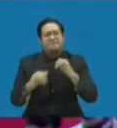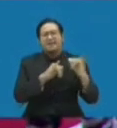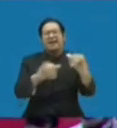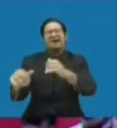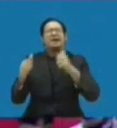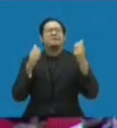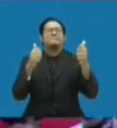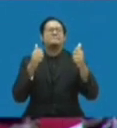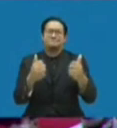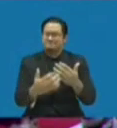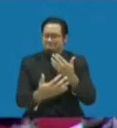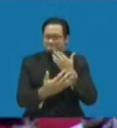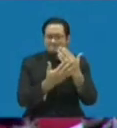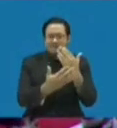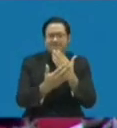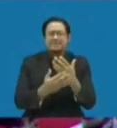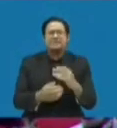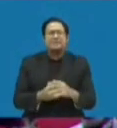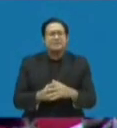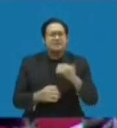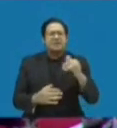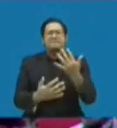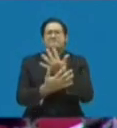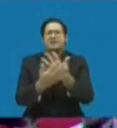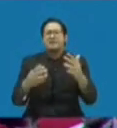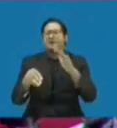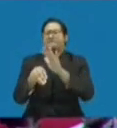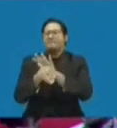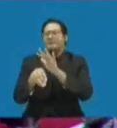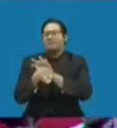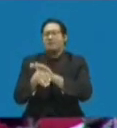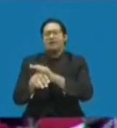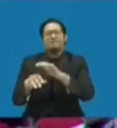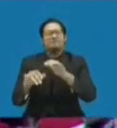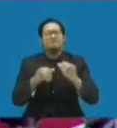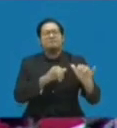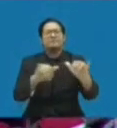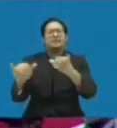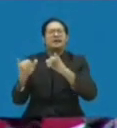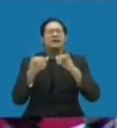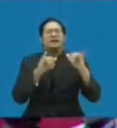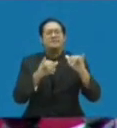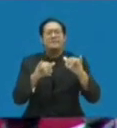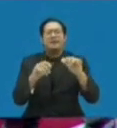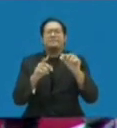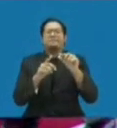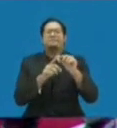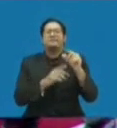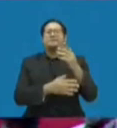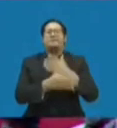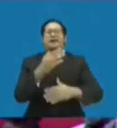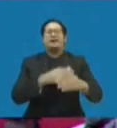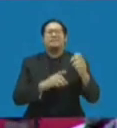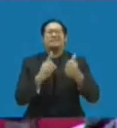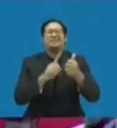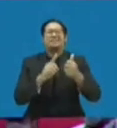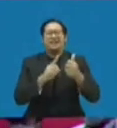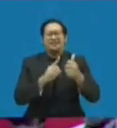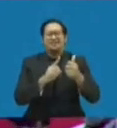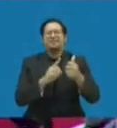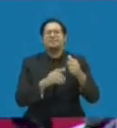bersama seluruh masyarakat Papua dapat merayakan keberhasilan peparnas ke-16 di Bumi